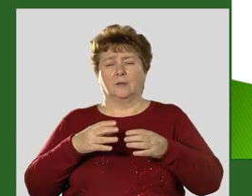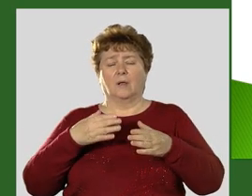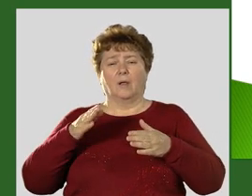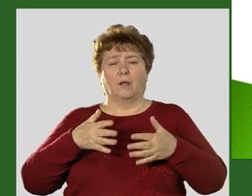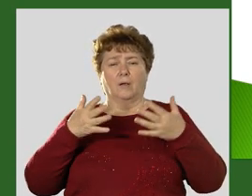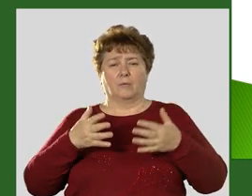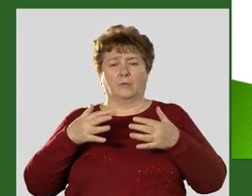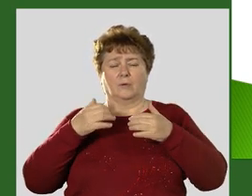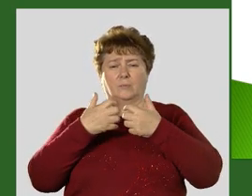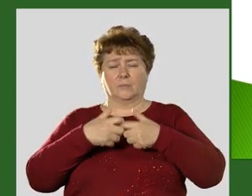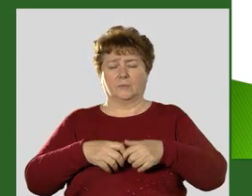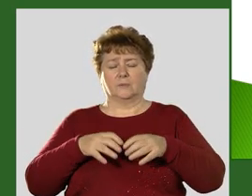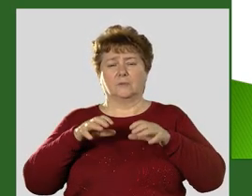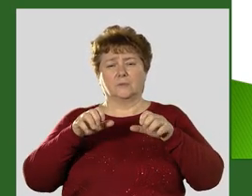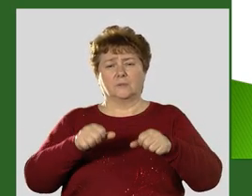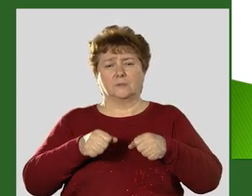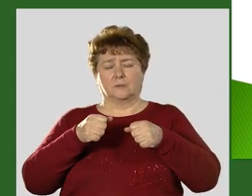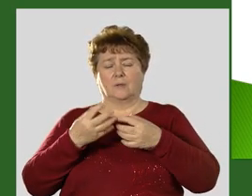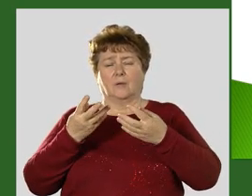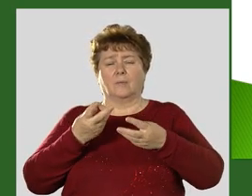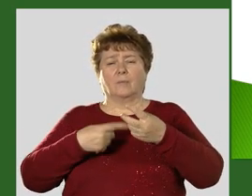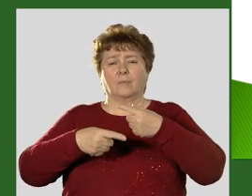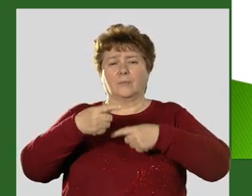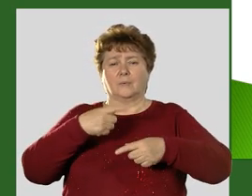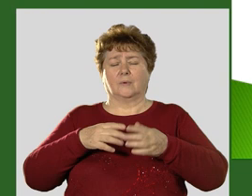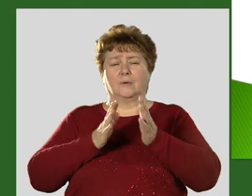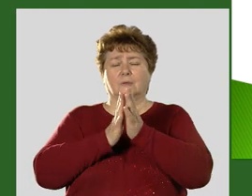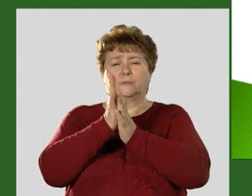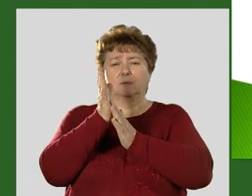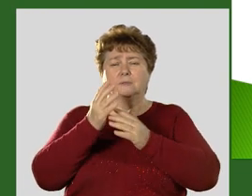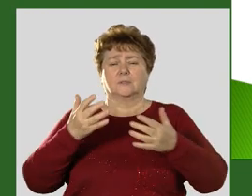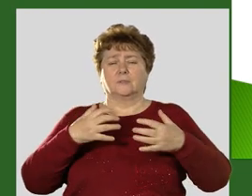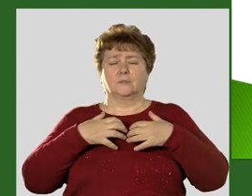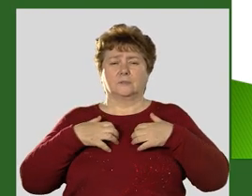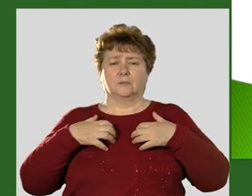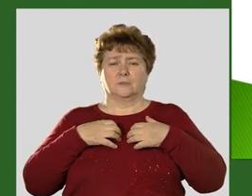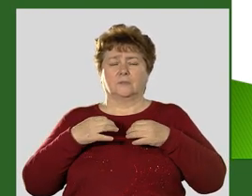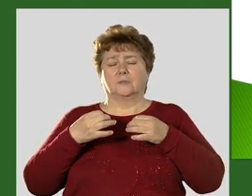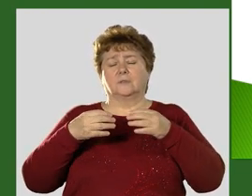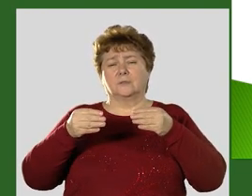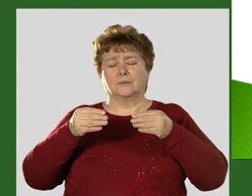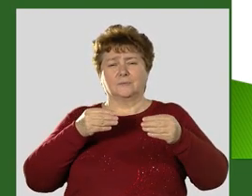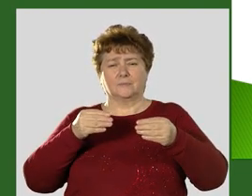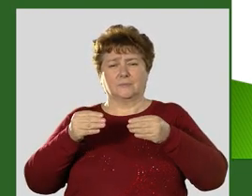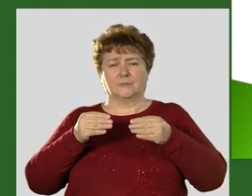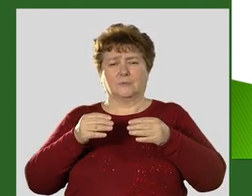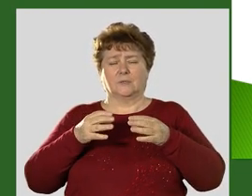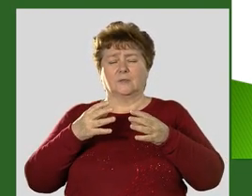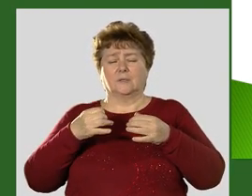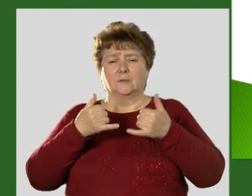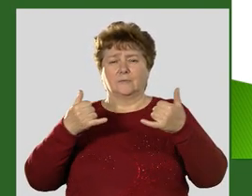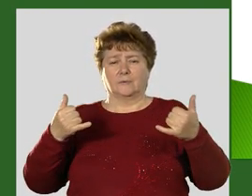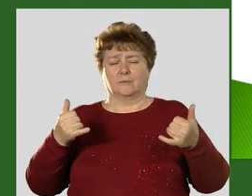легкой промышленности, занятых переработкой растительных, животных, искусственных и синтетических